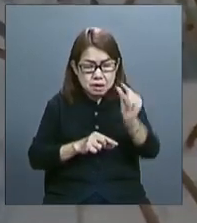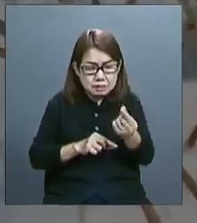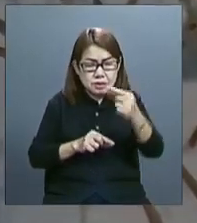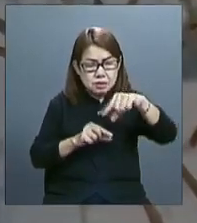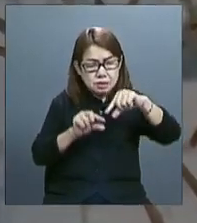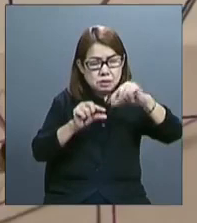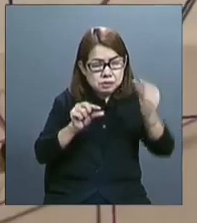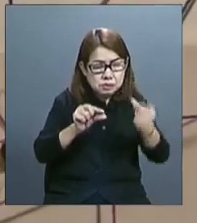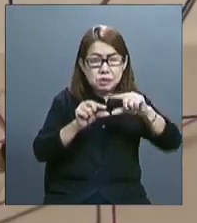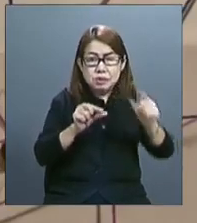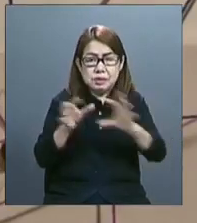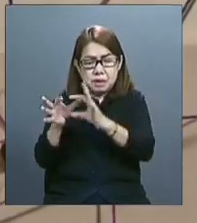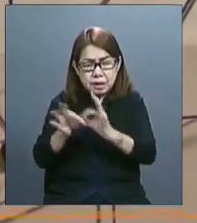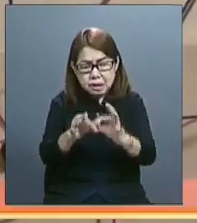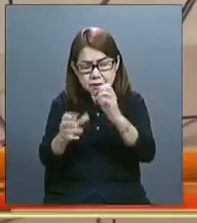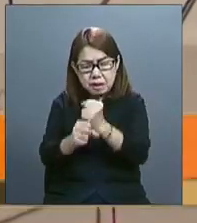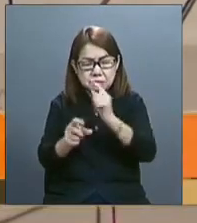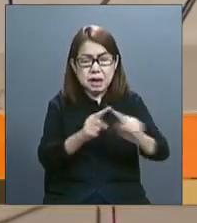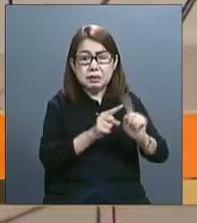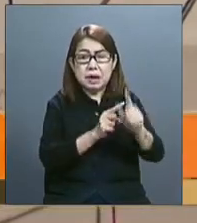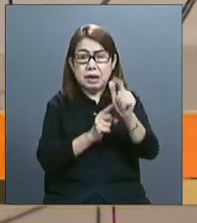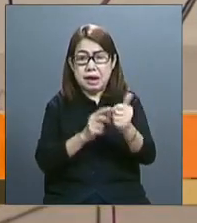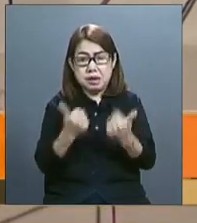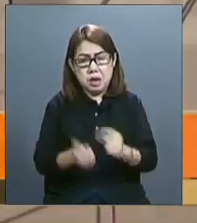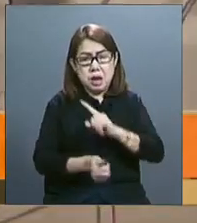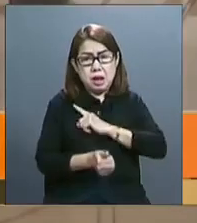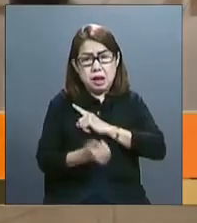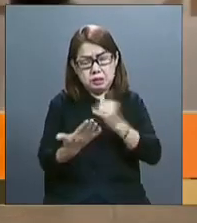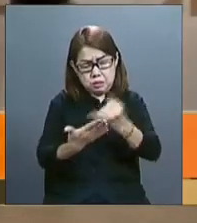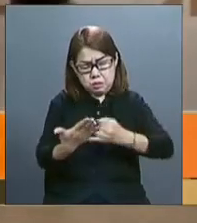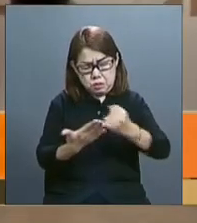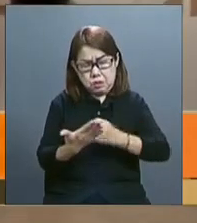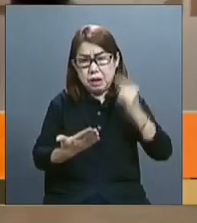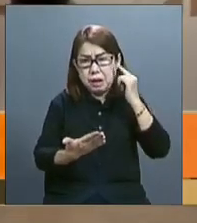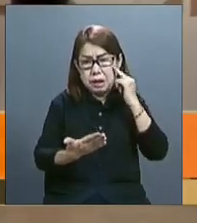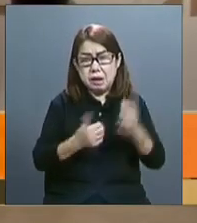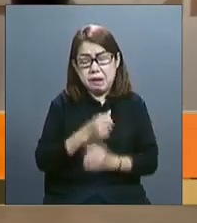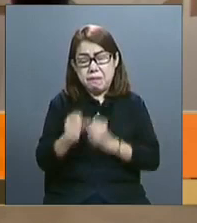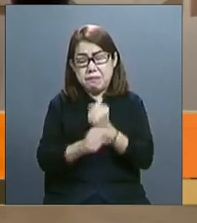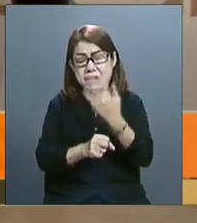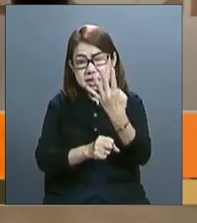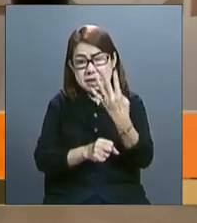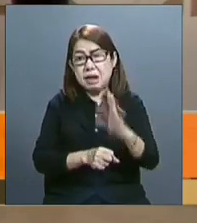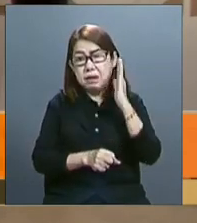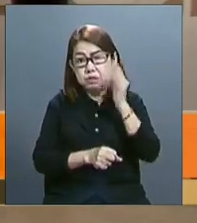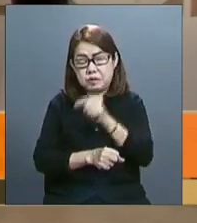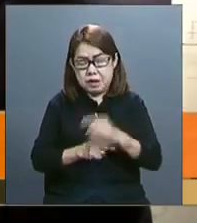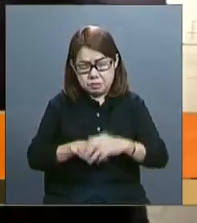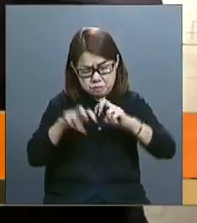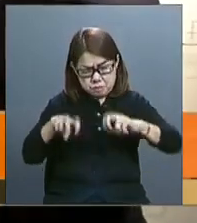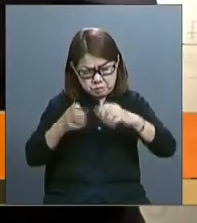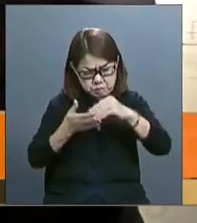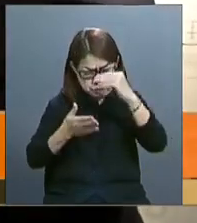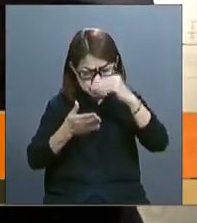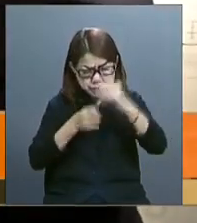ดสู่ลวดลายอื่นๆหากจากการศึกษาแบบแผนของตัวเงาในงานศิลปะช่างหลวงกว่า4ปีทำให้ทัดประดิษฐ์บุญเนื่องศิล